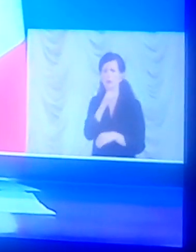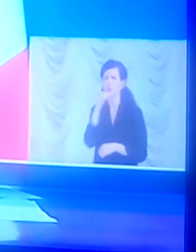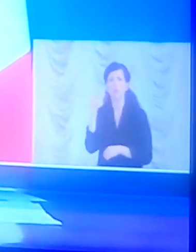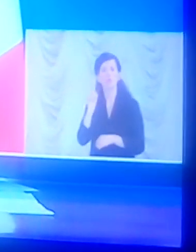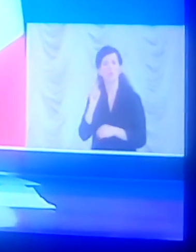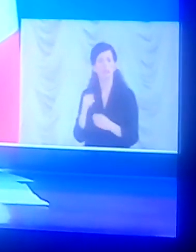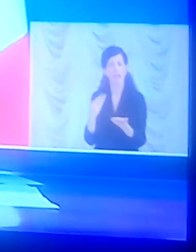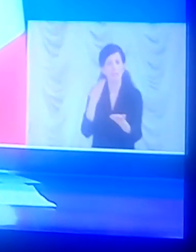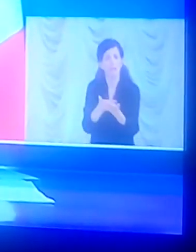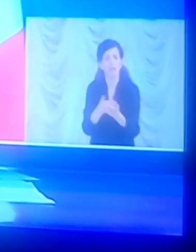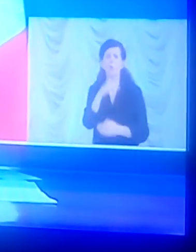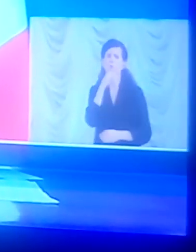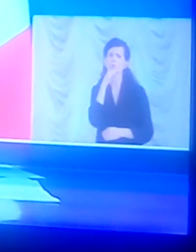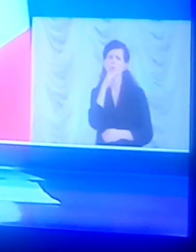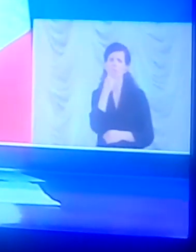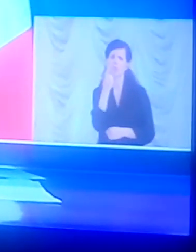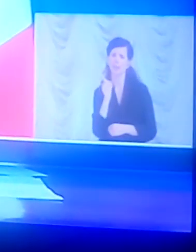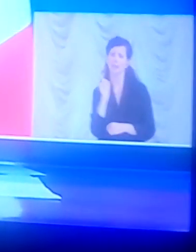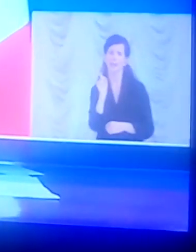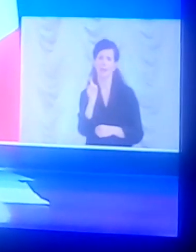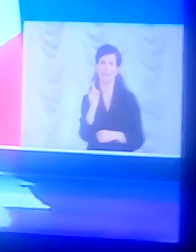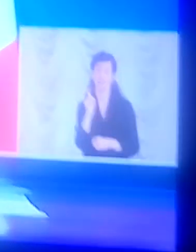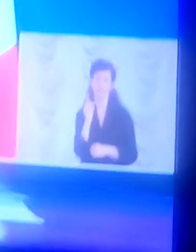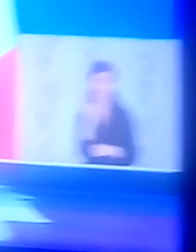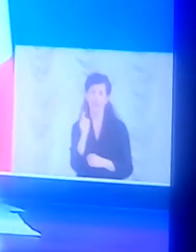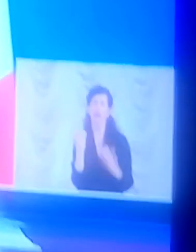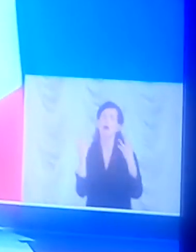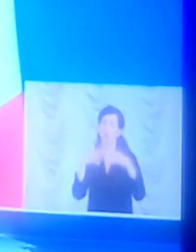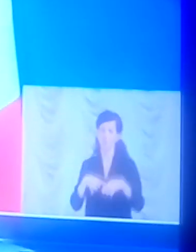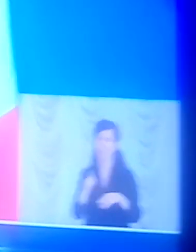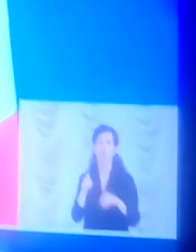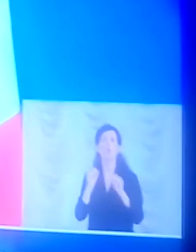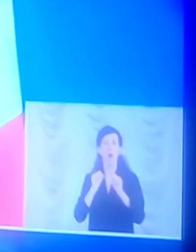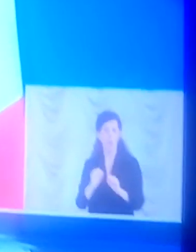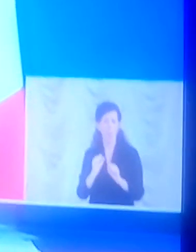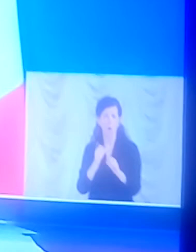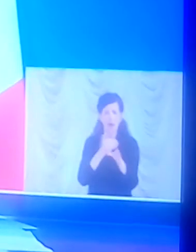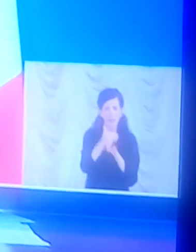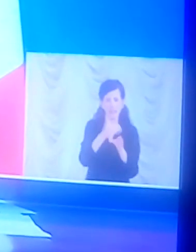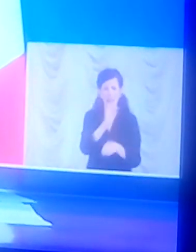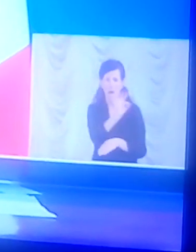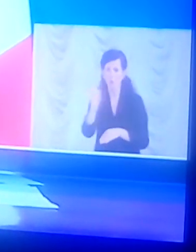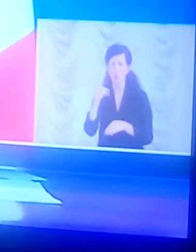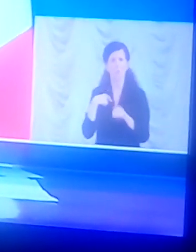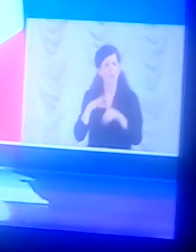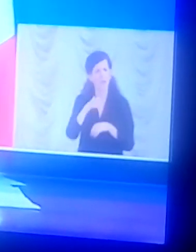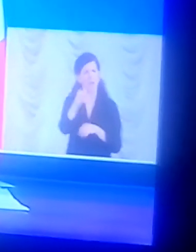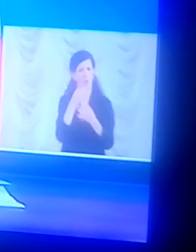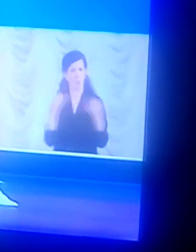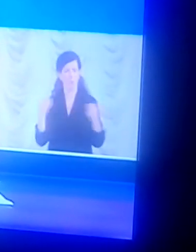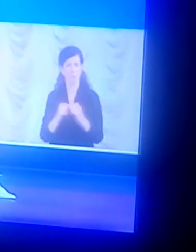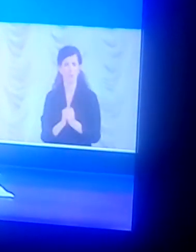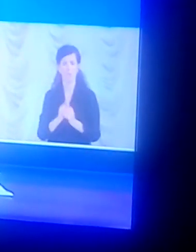basterà un semplice click e quindi potremo recuperare anche alcuni ritardi. Nel prossimo provvedimento poi avremo più aiuti